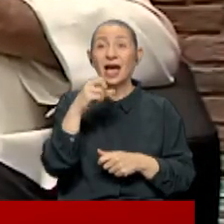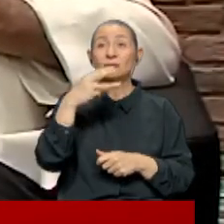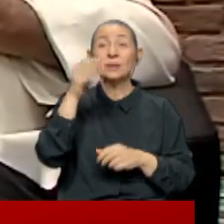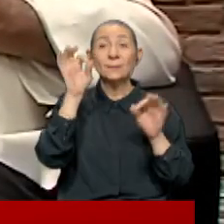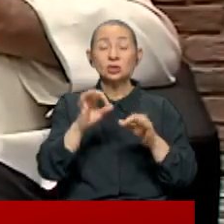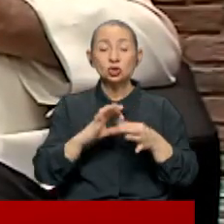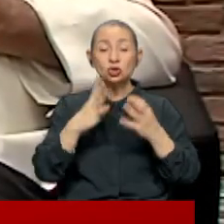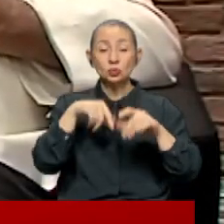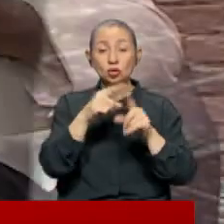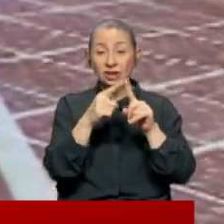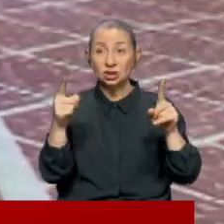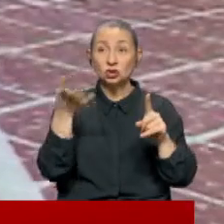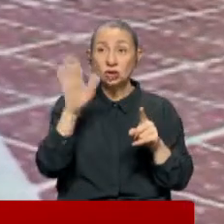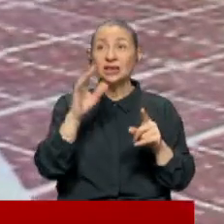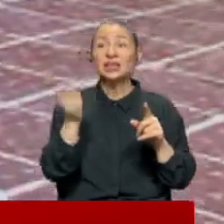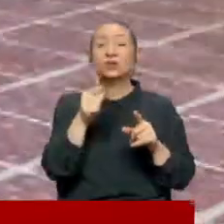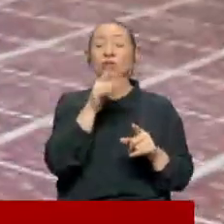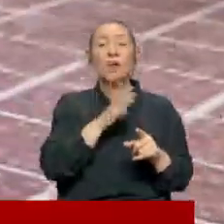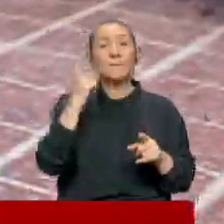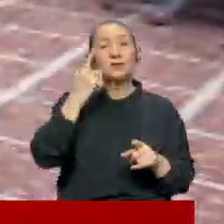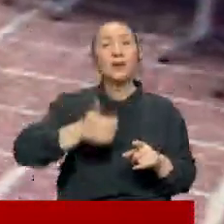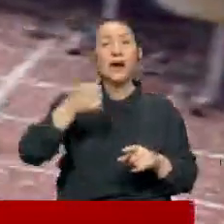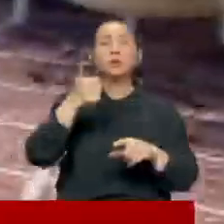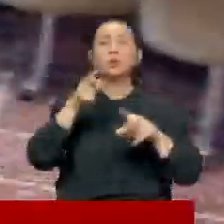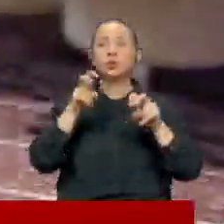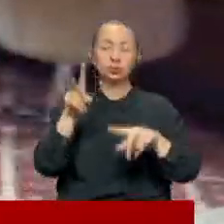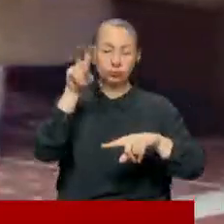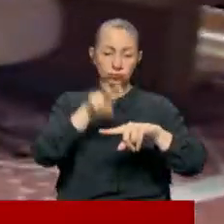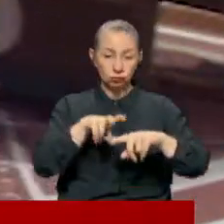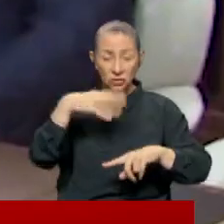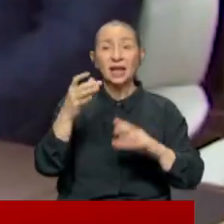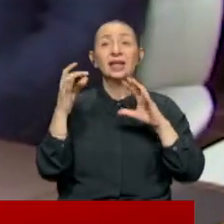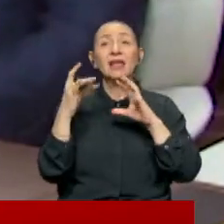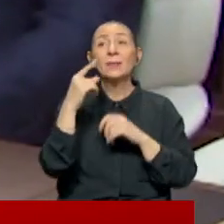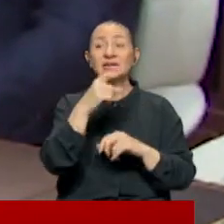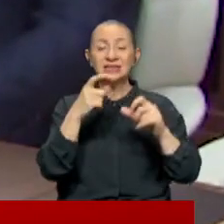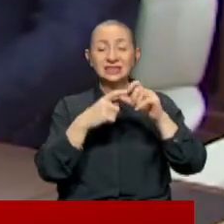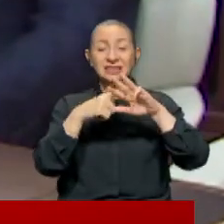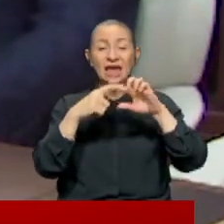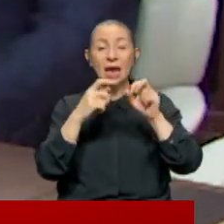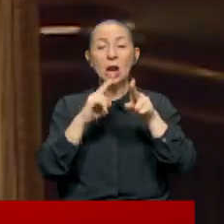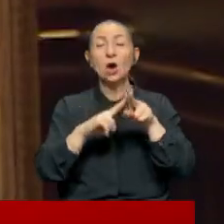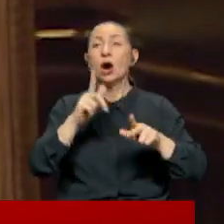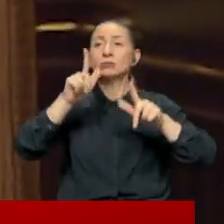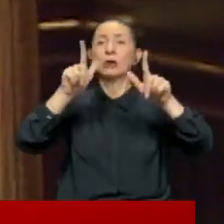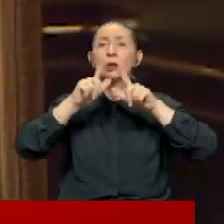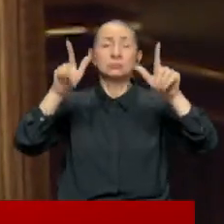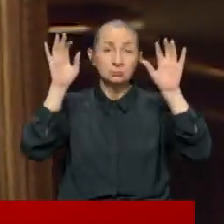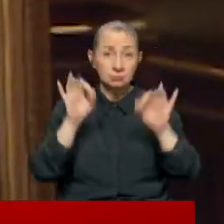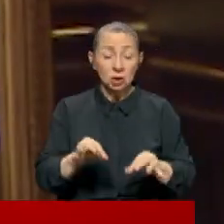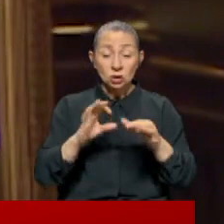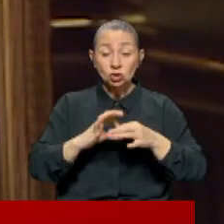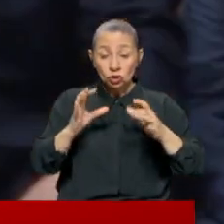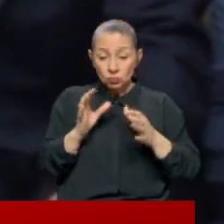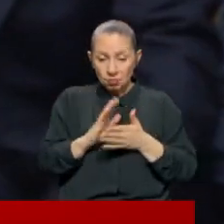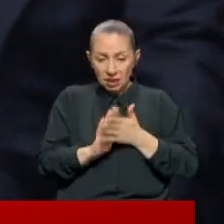başlattığı çözüm süreci sonrası Davutoğlu başbakanlık koltuğuna oturduktan sonra diğer bakırda serok sloganlarıyla karşılanmıştı çözüm